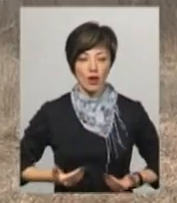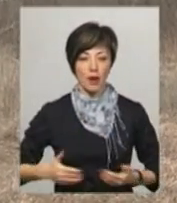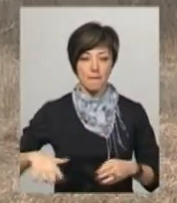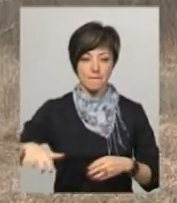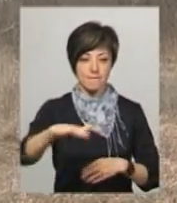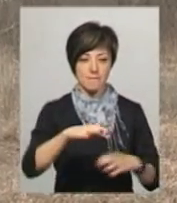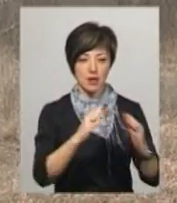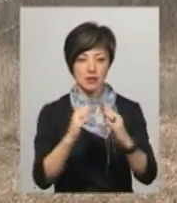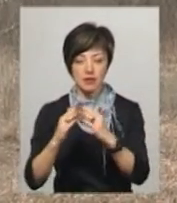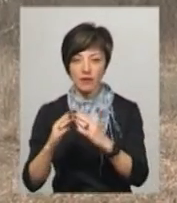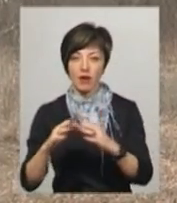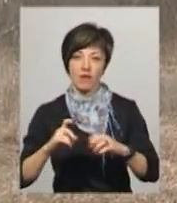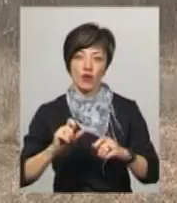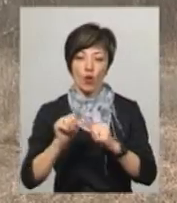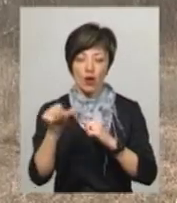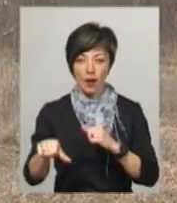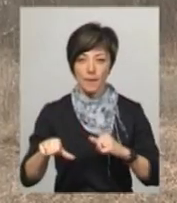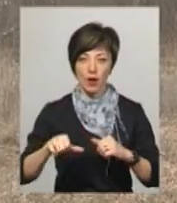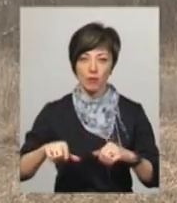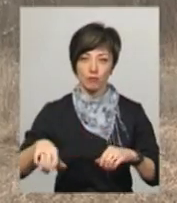робота в самих приміщеннях.